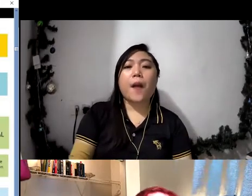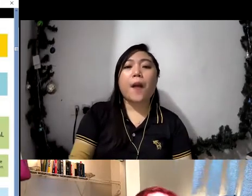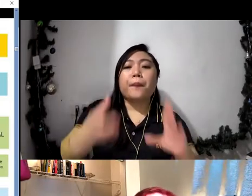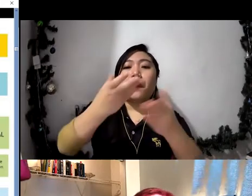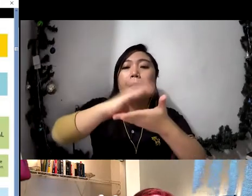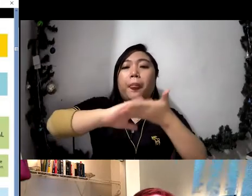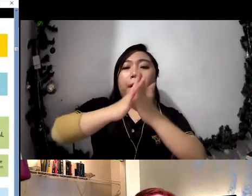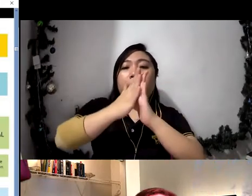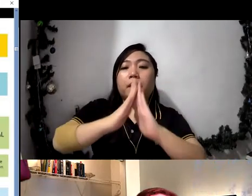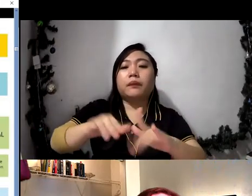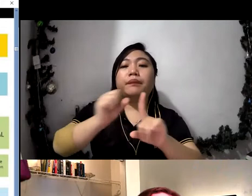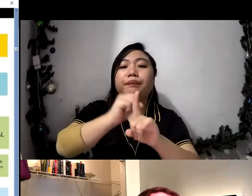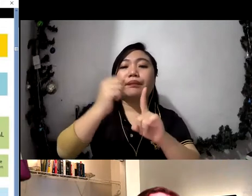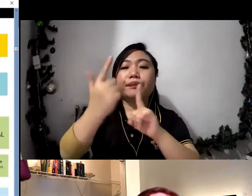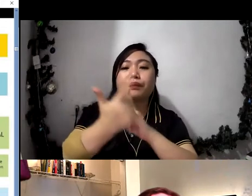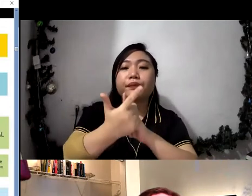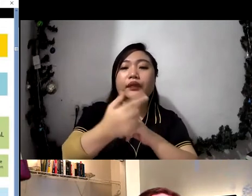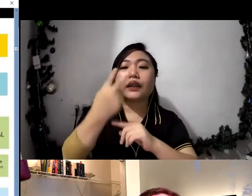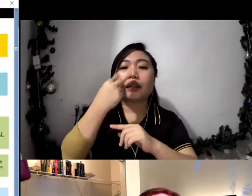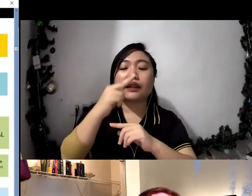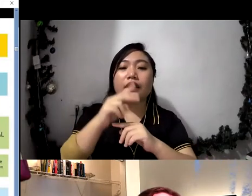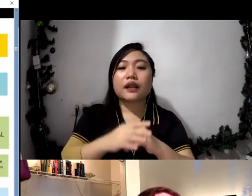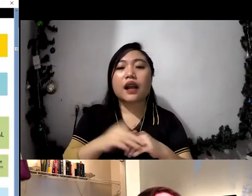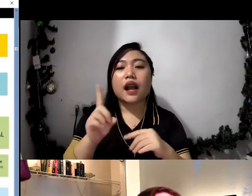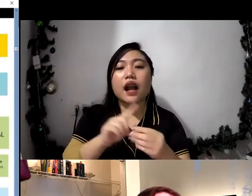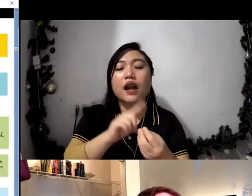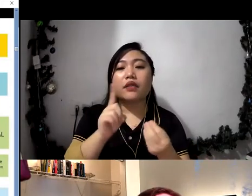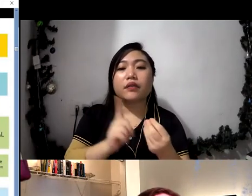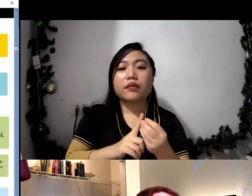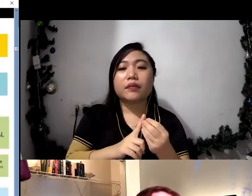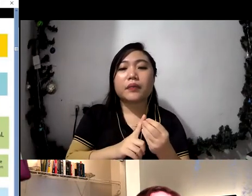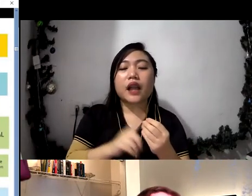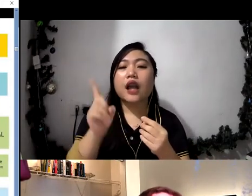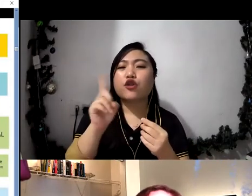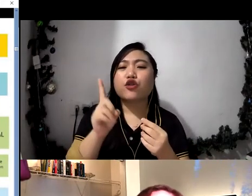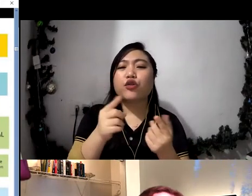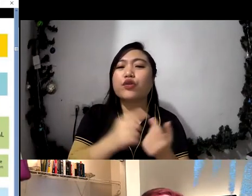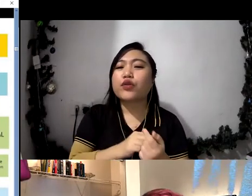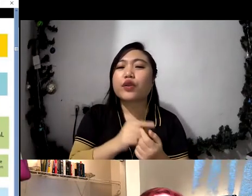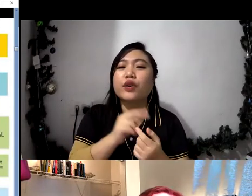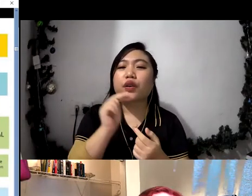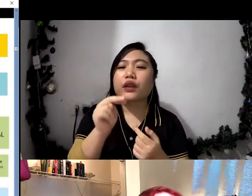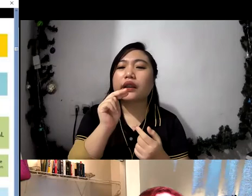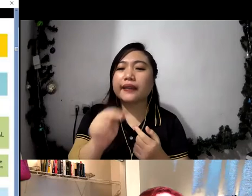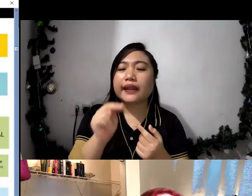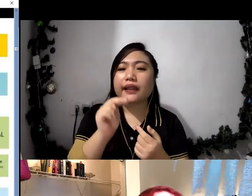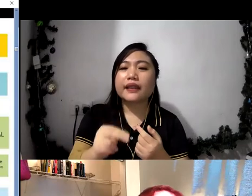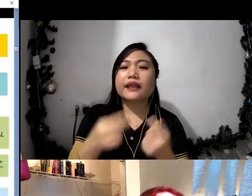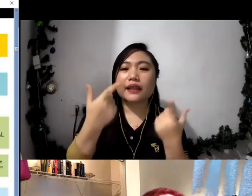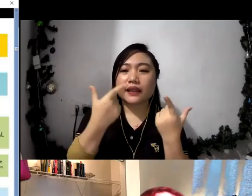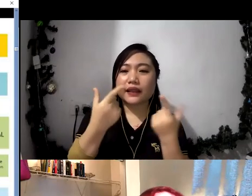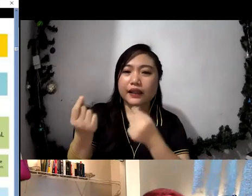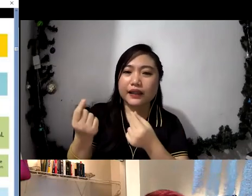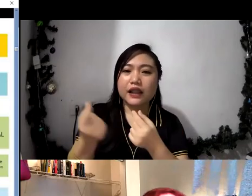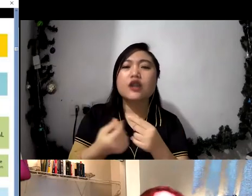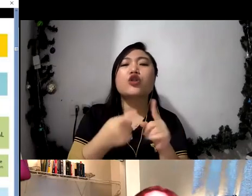social fabric. So it looks into the cognitive, ano, behavioral. Ano yung mga dapat na meron tayo, no, para ma-ensure